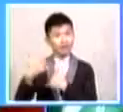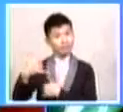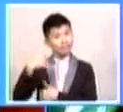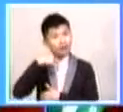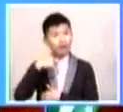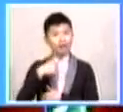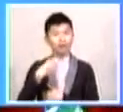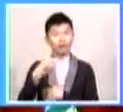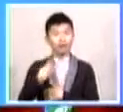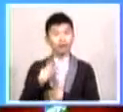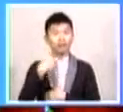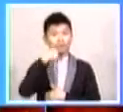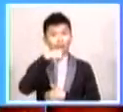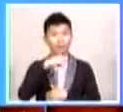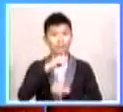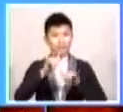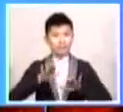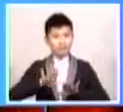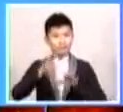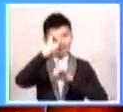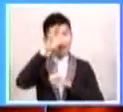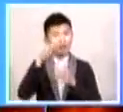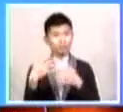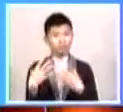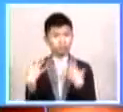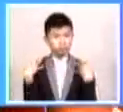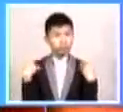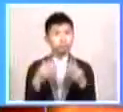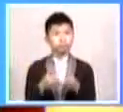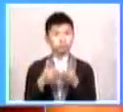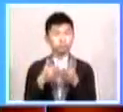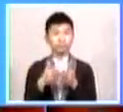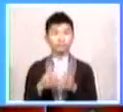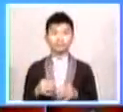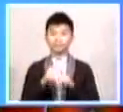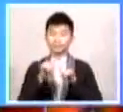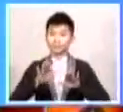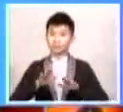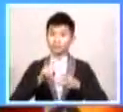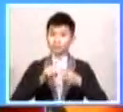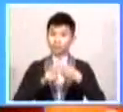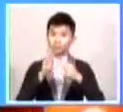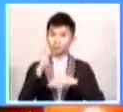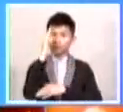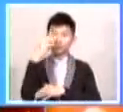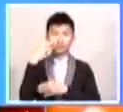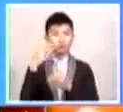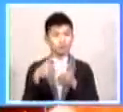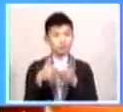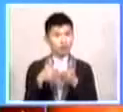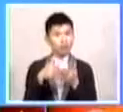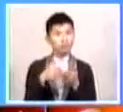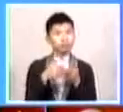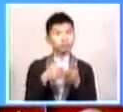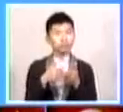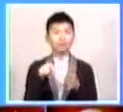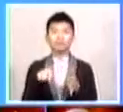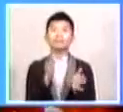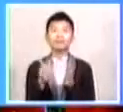不能没有民进党，民主政治不能没有强而有力的选项。这就是理